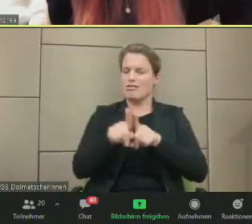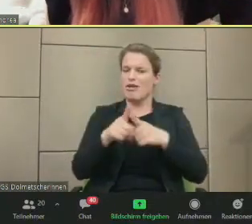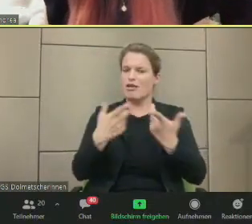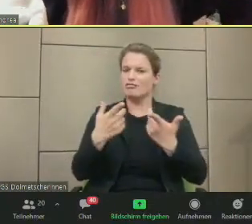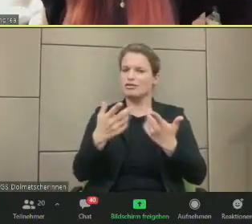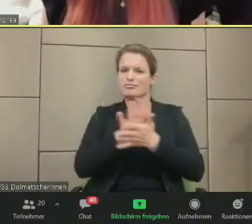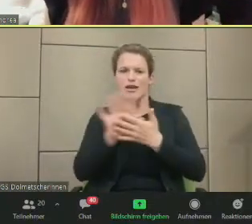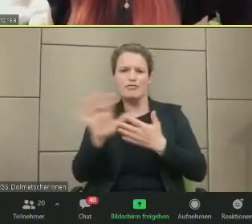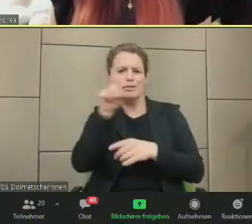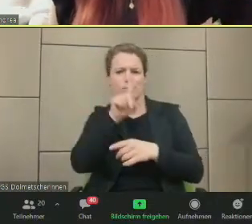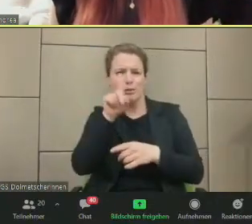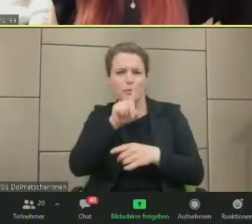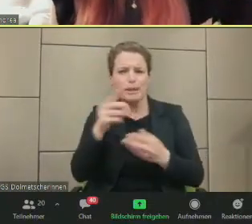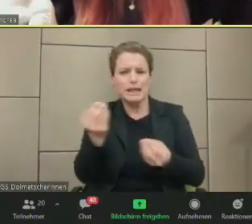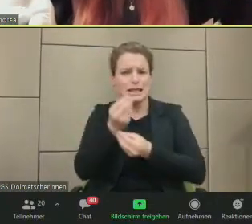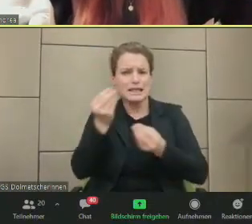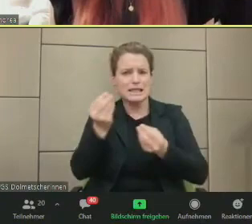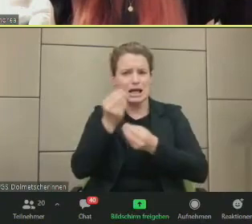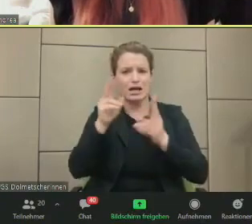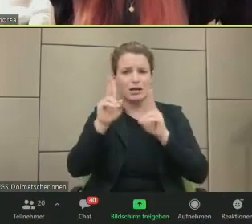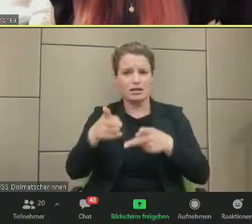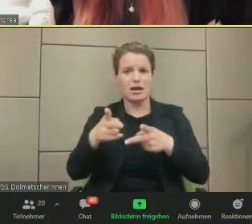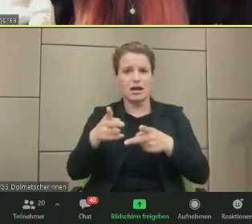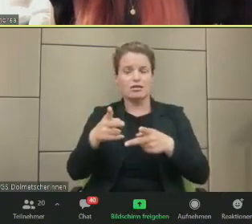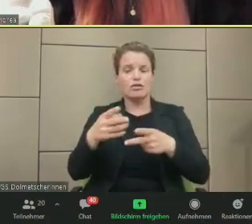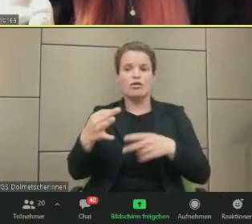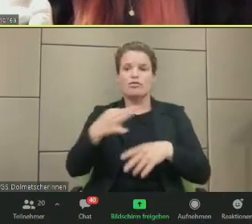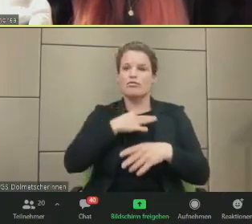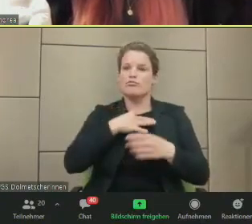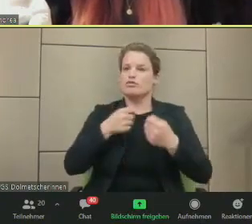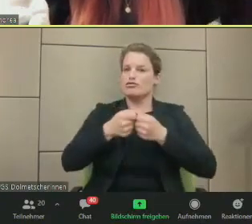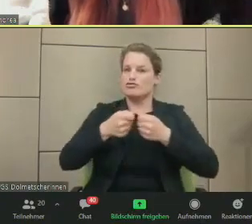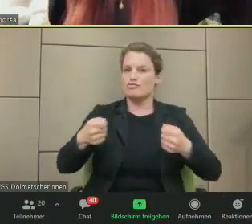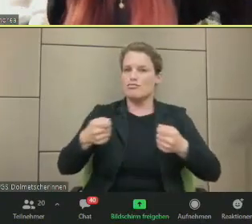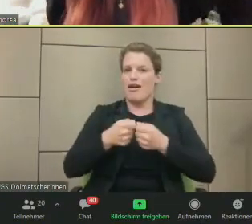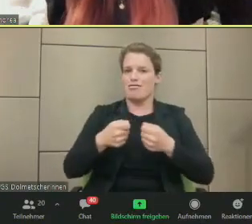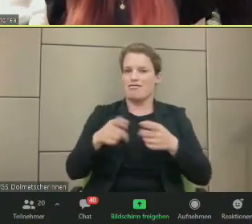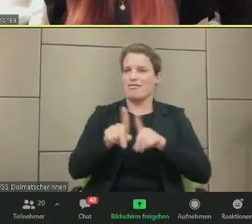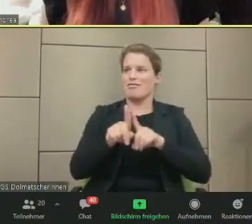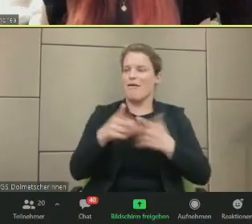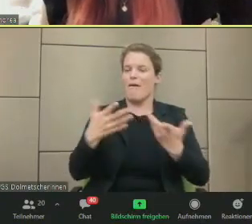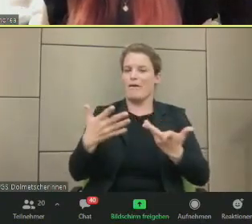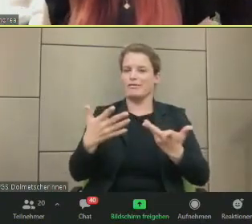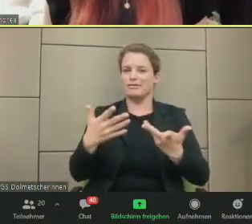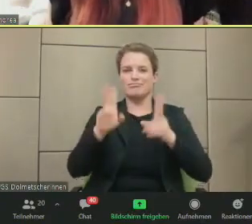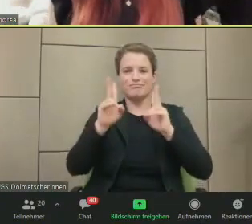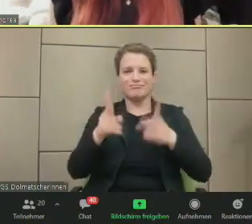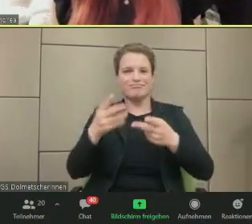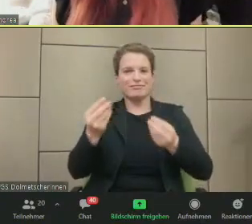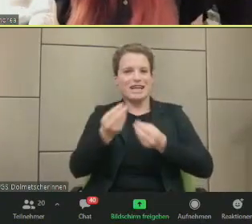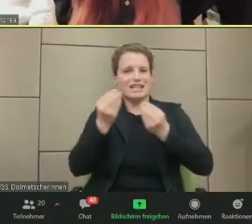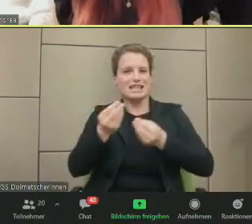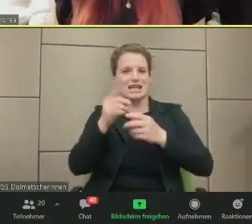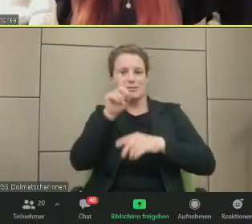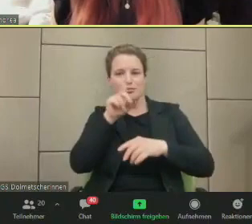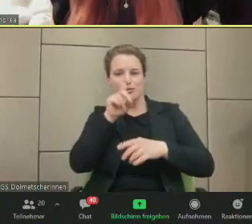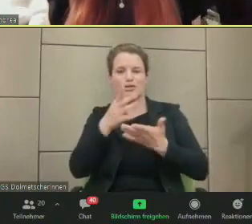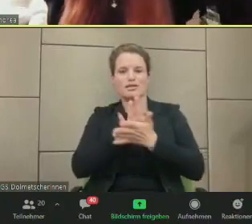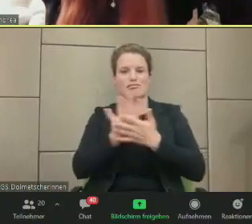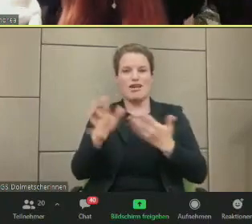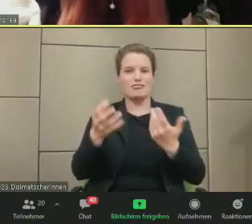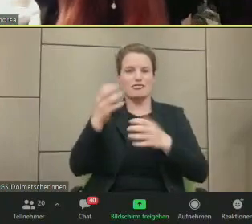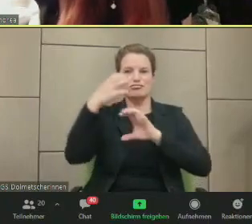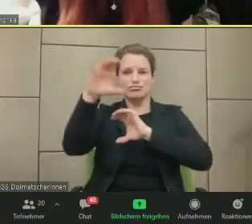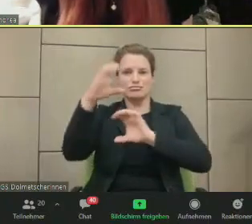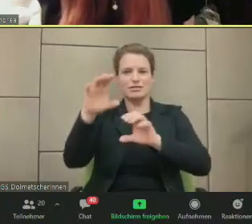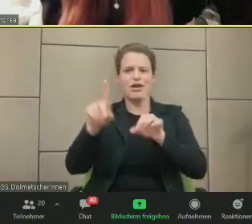ausprobieren. Und das finde ich irgendwie das Spannende dran, dass man da so viele Gestaltungsmöglichkeiten hat. Und da auch eben der Austausch mit anderen und wie